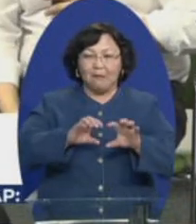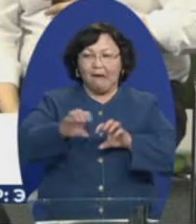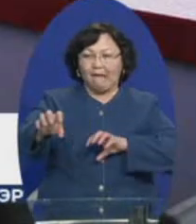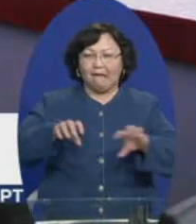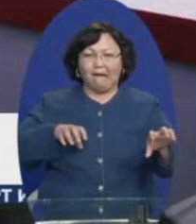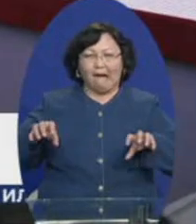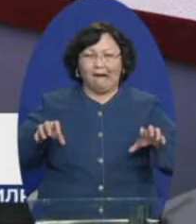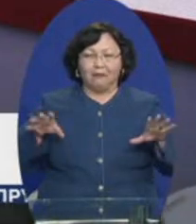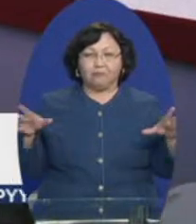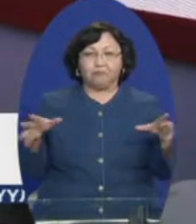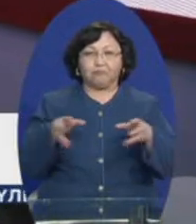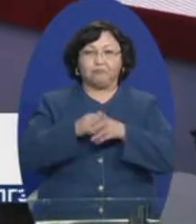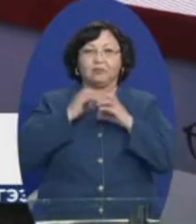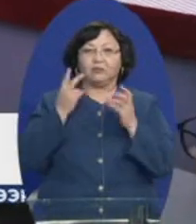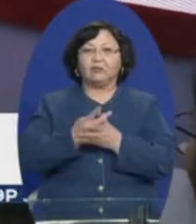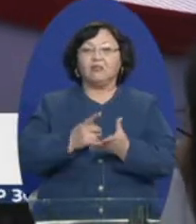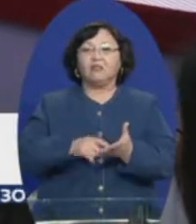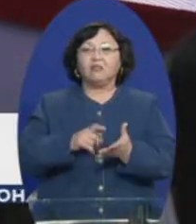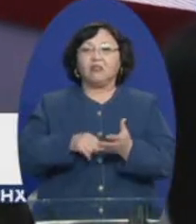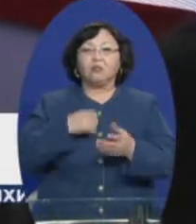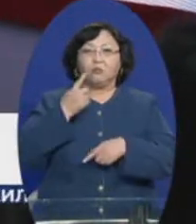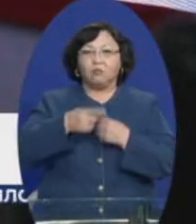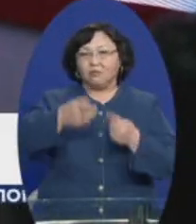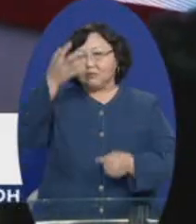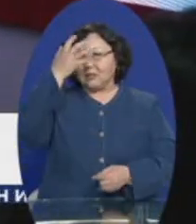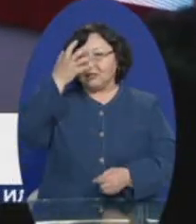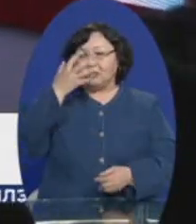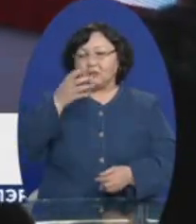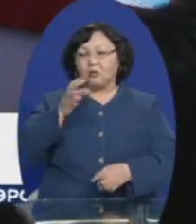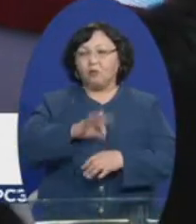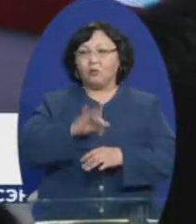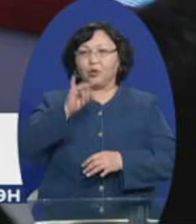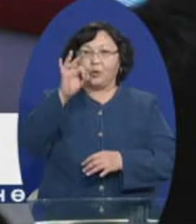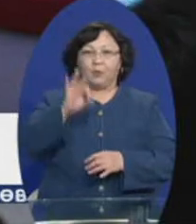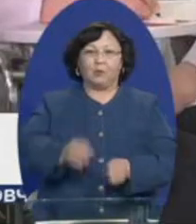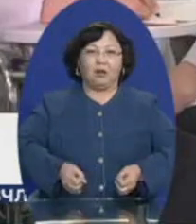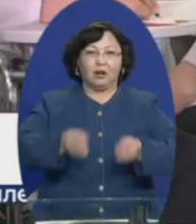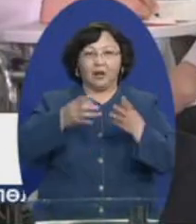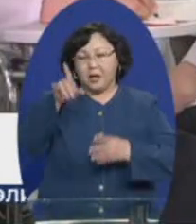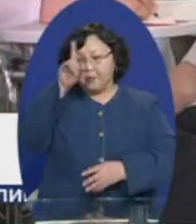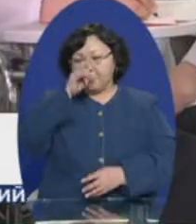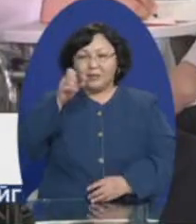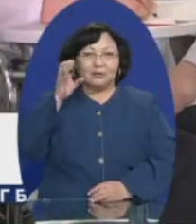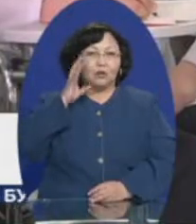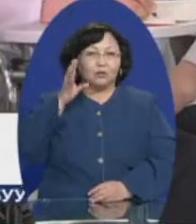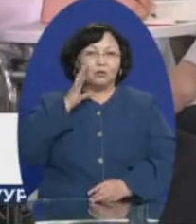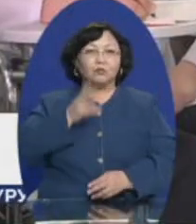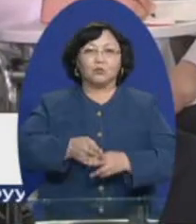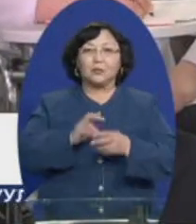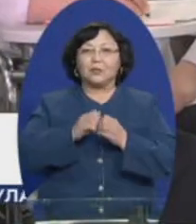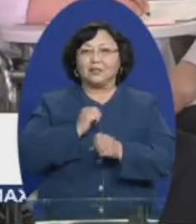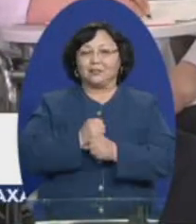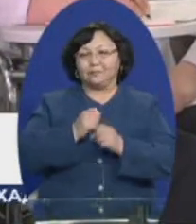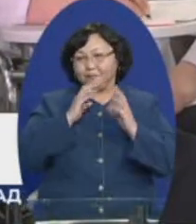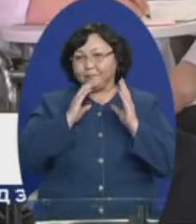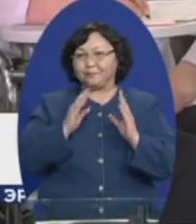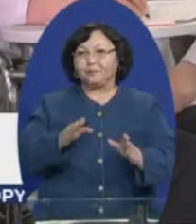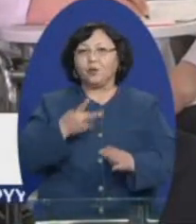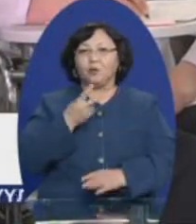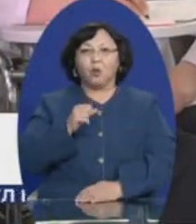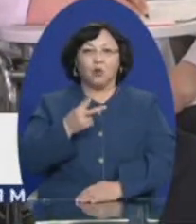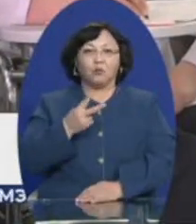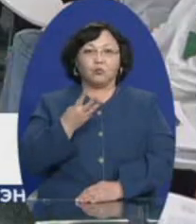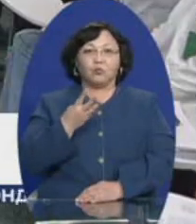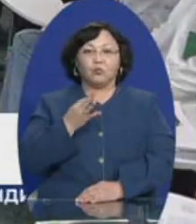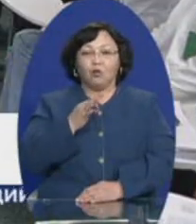бол. Засгийн газраас зөвхөн илэрсэн өвчлөлийг бууруулахад эрүүл мэндийн салбарын бодлогыг чиглүүлэн ажиллаж байна. Тухайлбал 2024